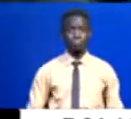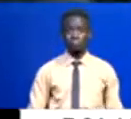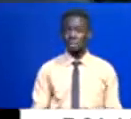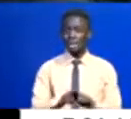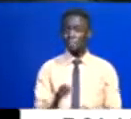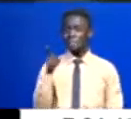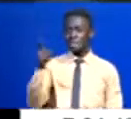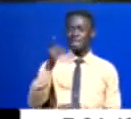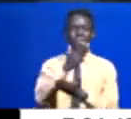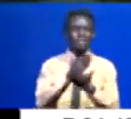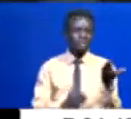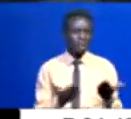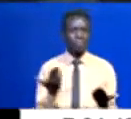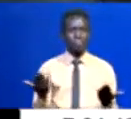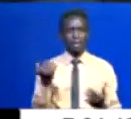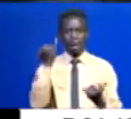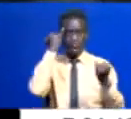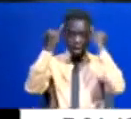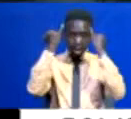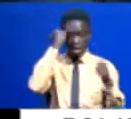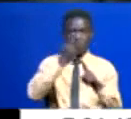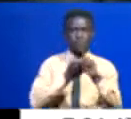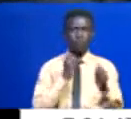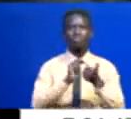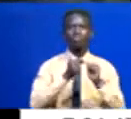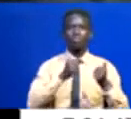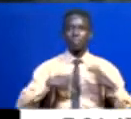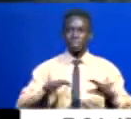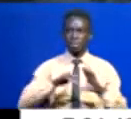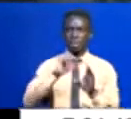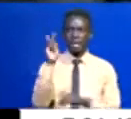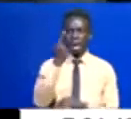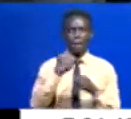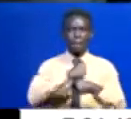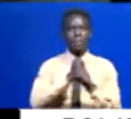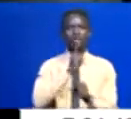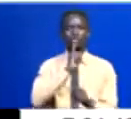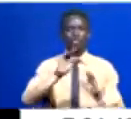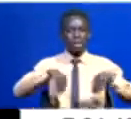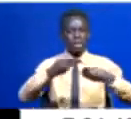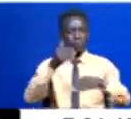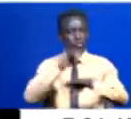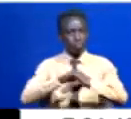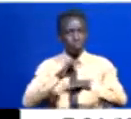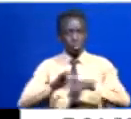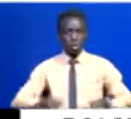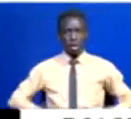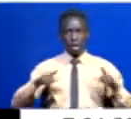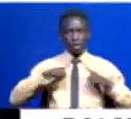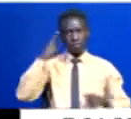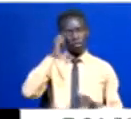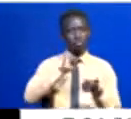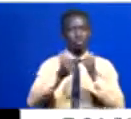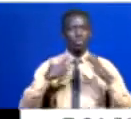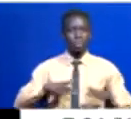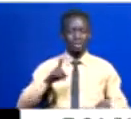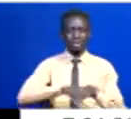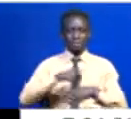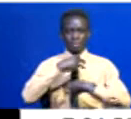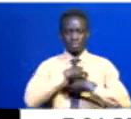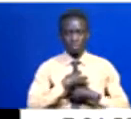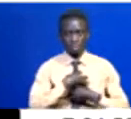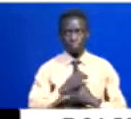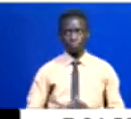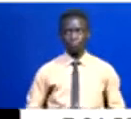wa mradi wa chama cha riadha Kenya kuhakikisha maisha bora kwa wanariadha wanapostaafu. Nothing gives humans